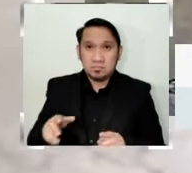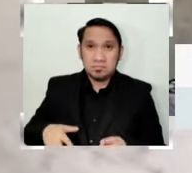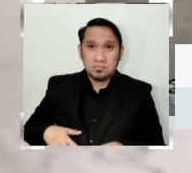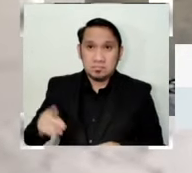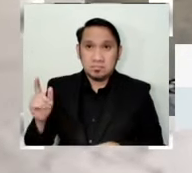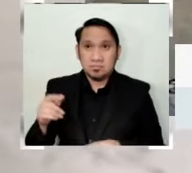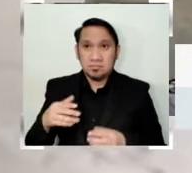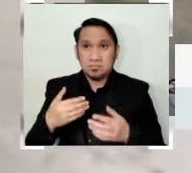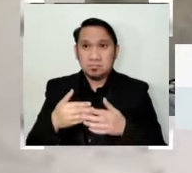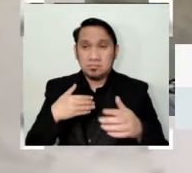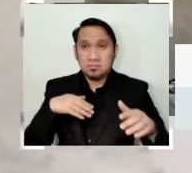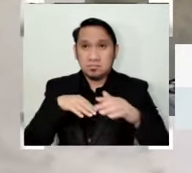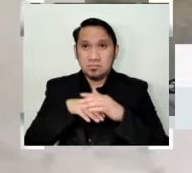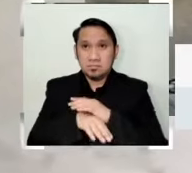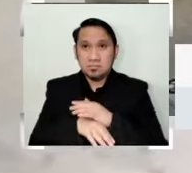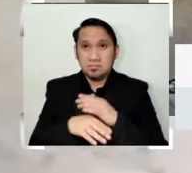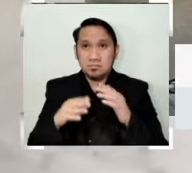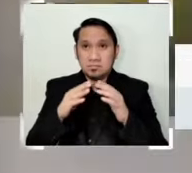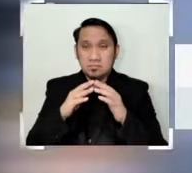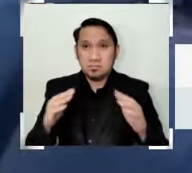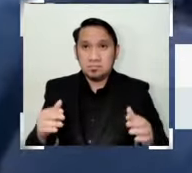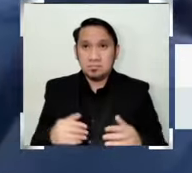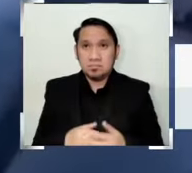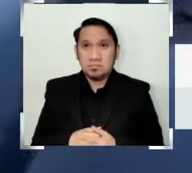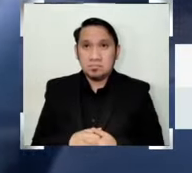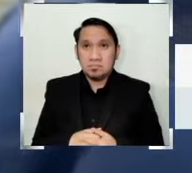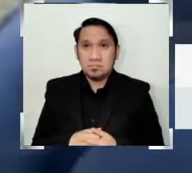gate ng kanyang bahay. Ilang saglit pa.